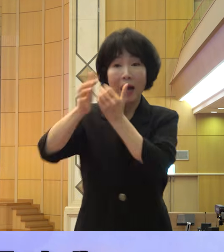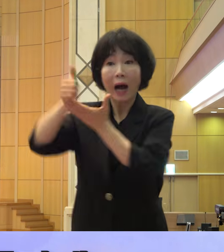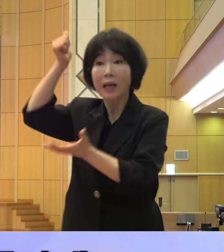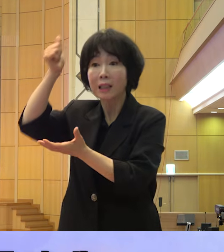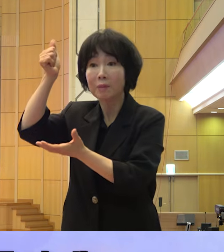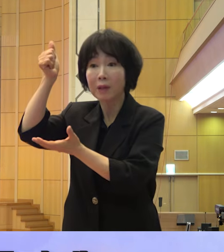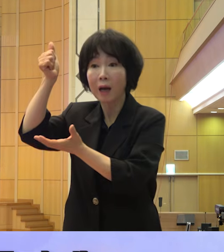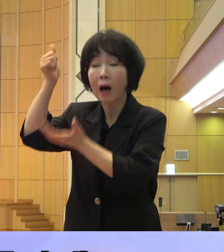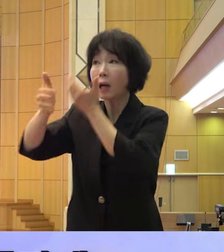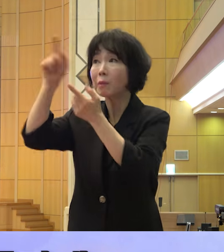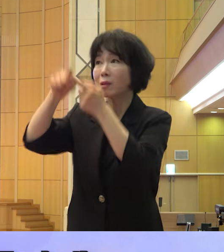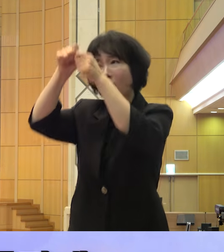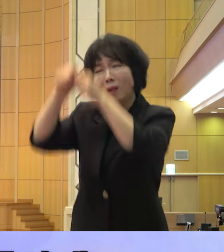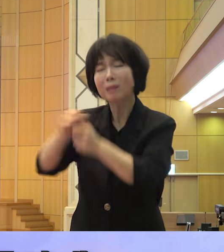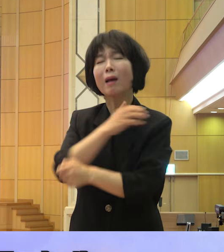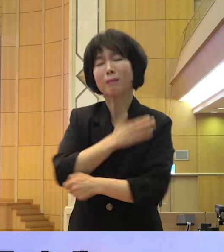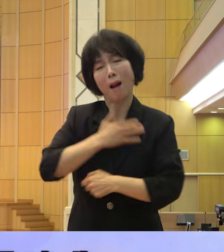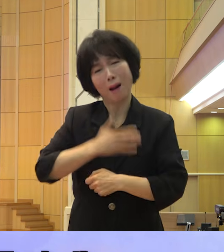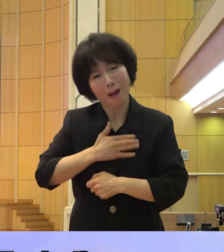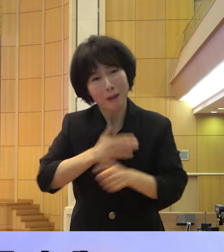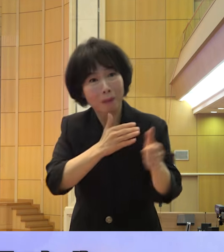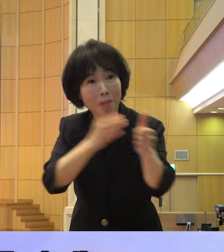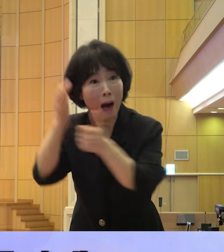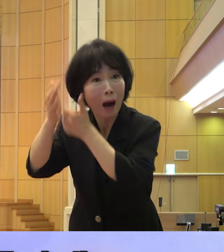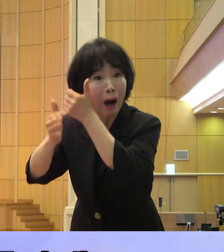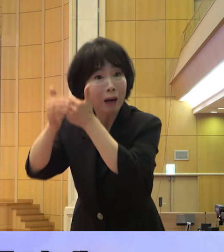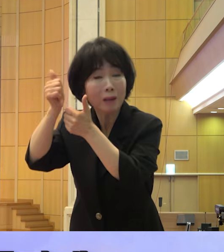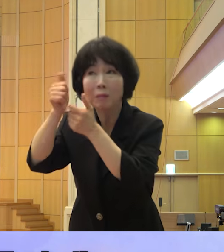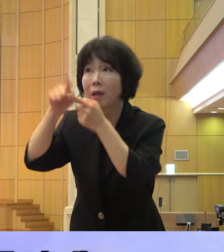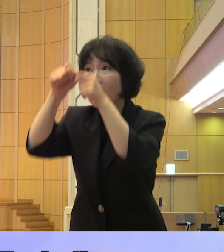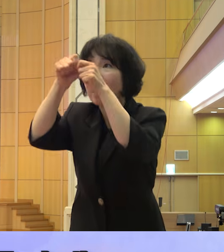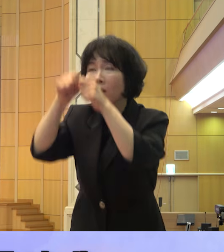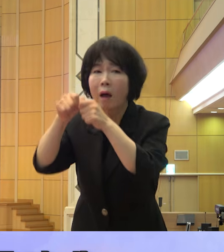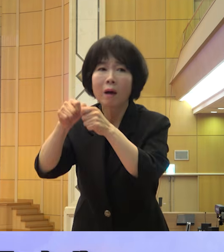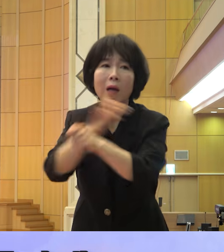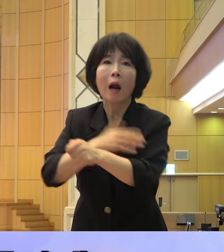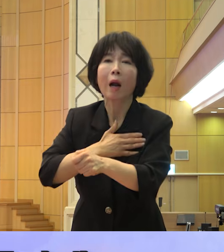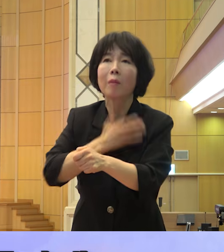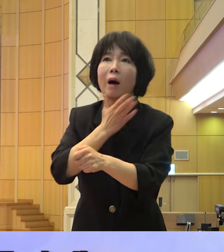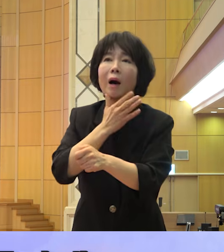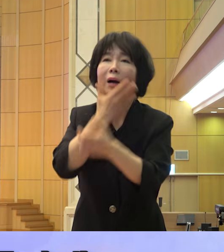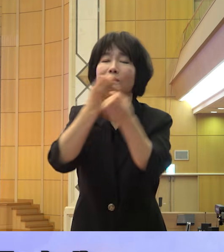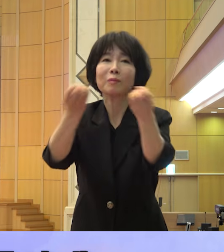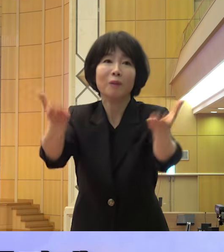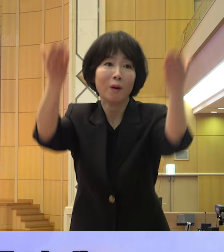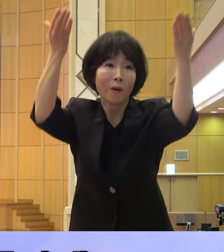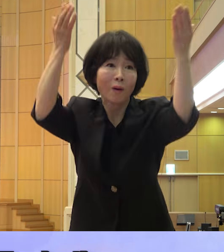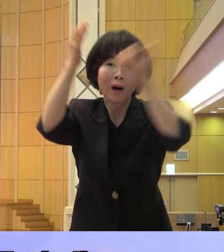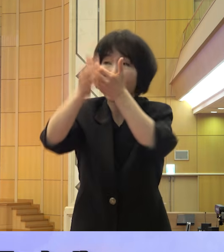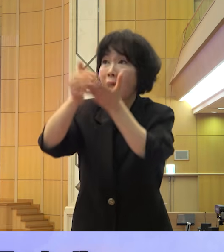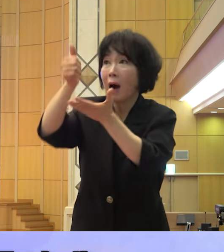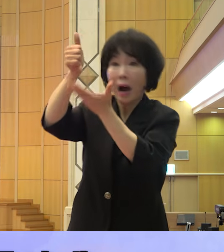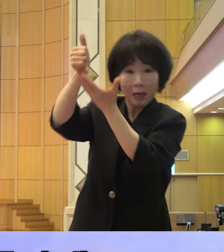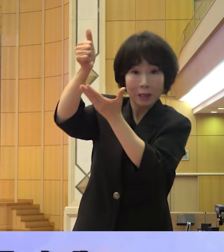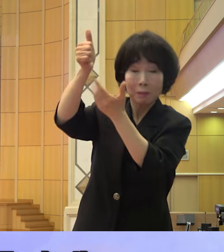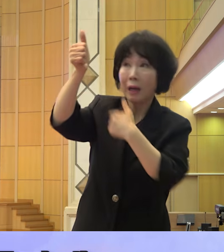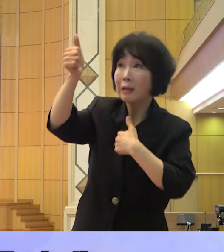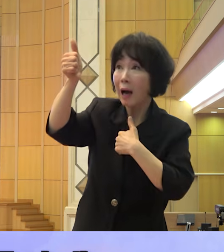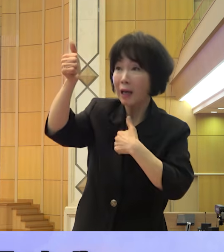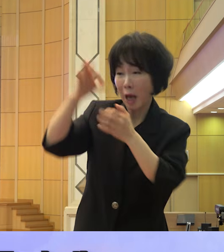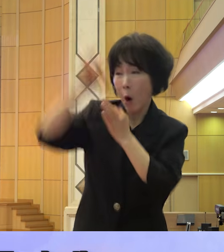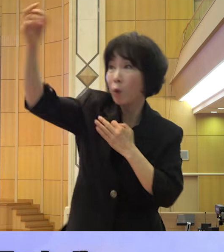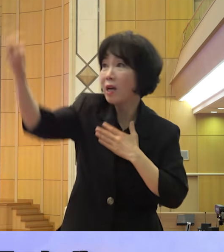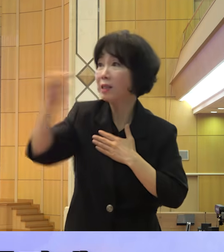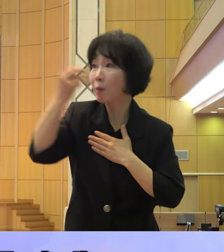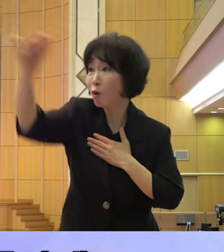하나님에 대해서 우리가 잘 알아야 돼요. 뭐 괜히 아무것도 모르고 하나님 믿어라 그런 게 아니라 이러한 하나님이 나에게